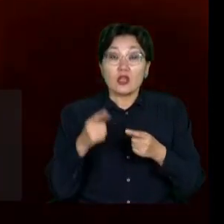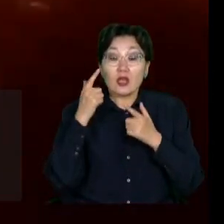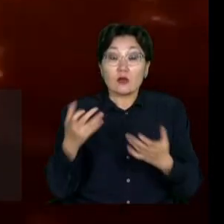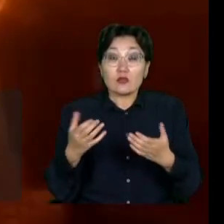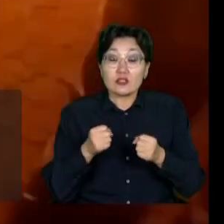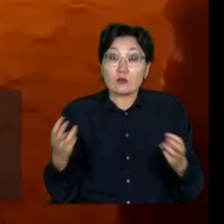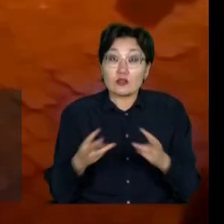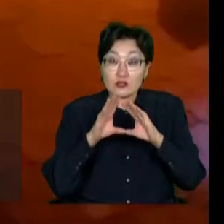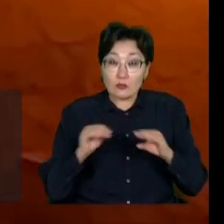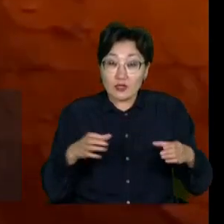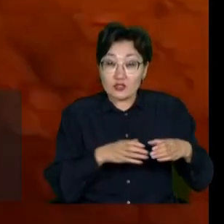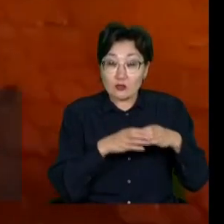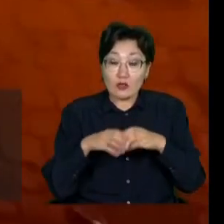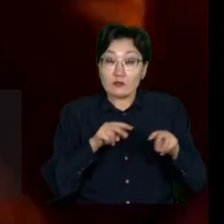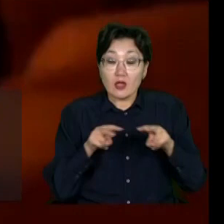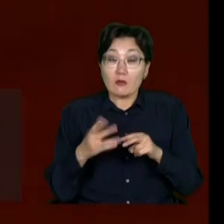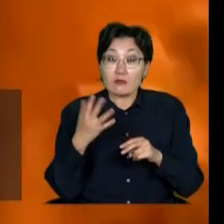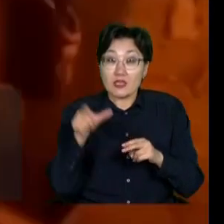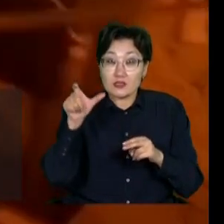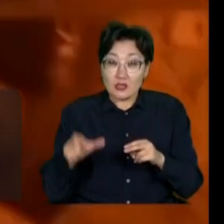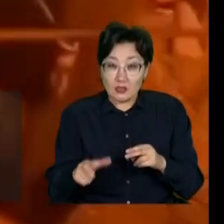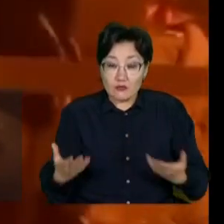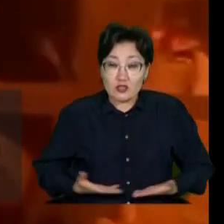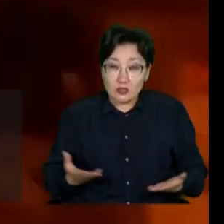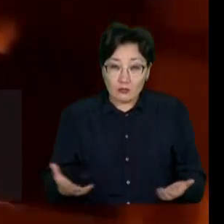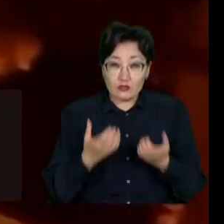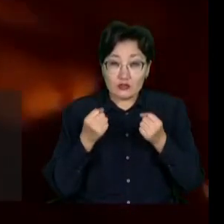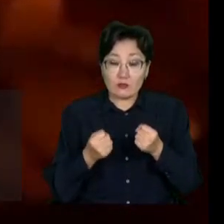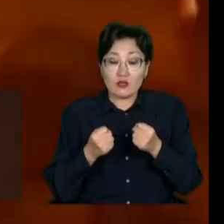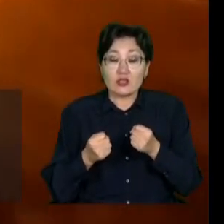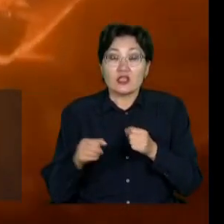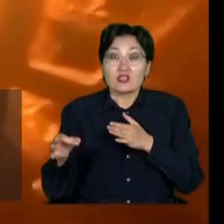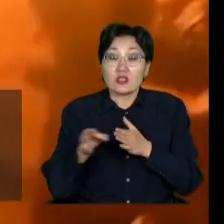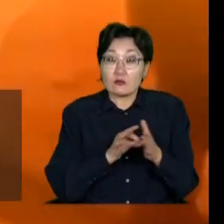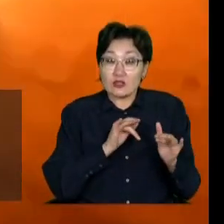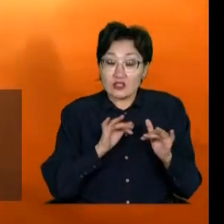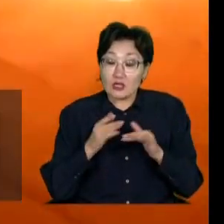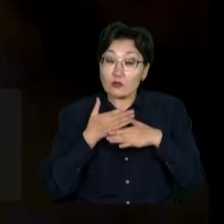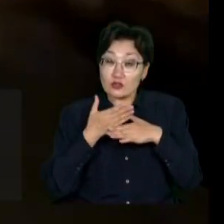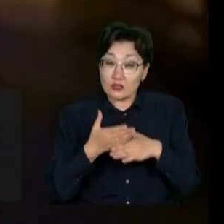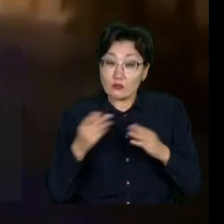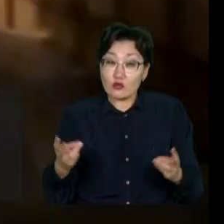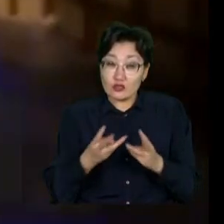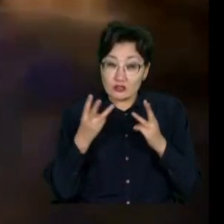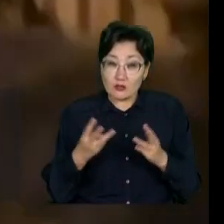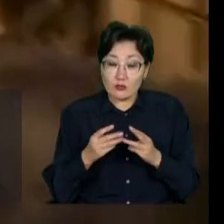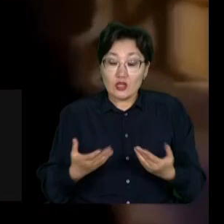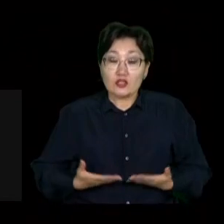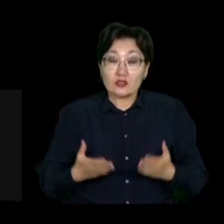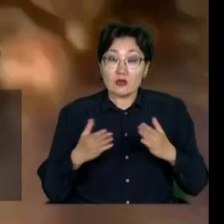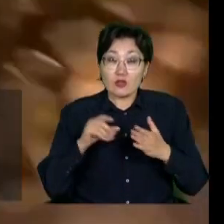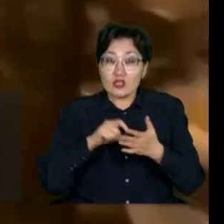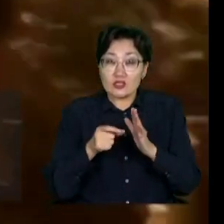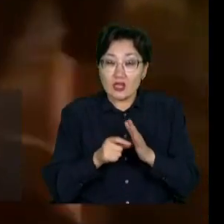Өрт сөндірушілер барлау кезінде 5 адамды аман алып қалды. Үйлестірілген жедел шаралардың арқасында өрттің тұрғын үйдің